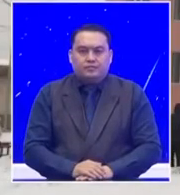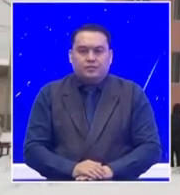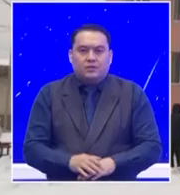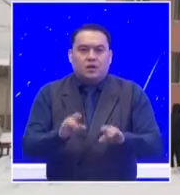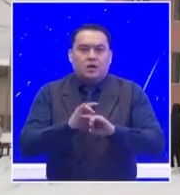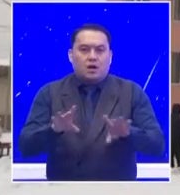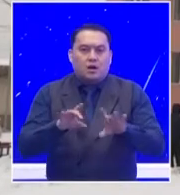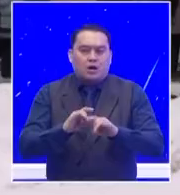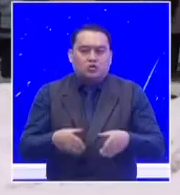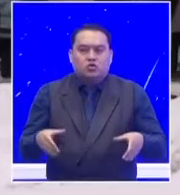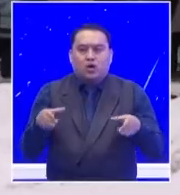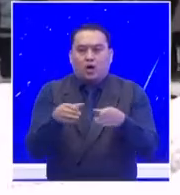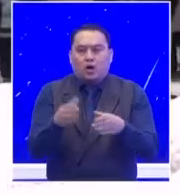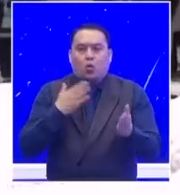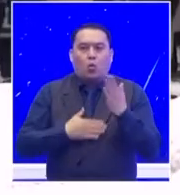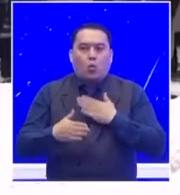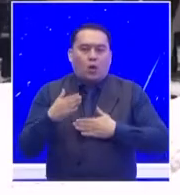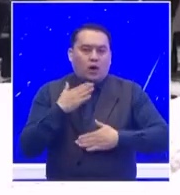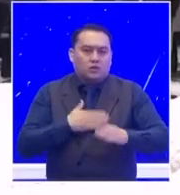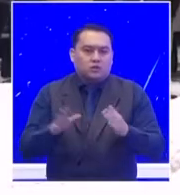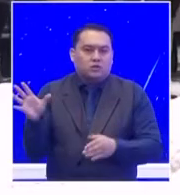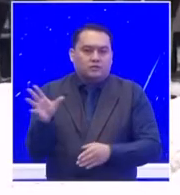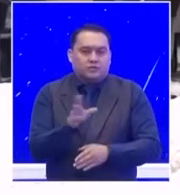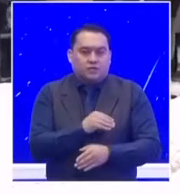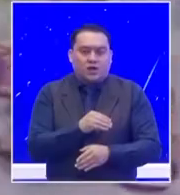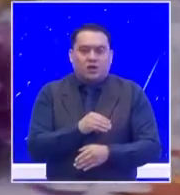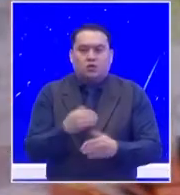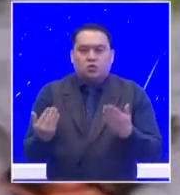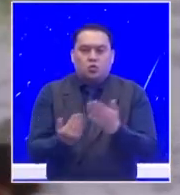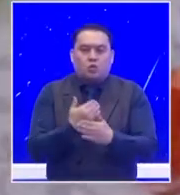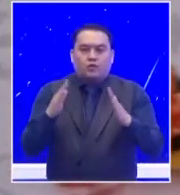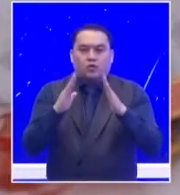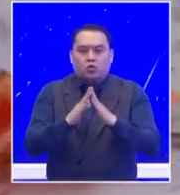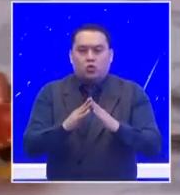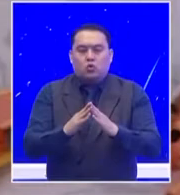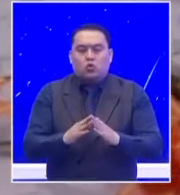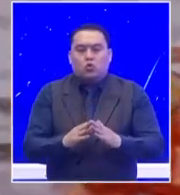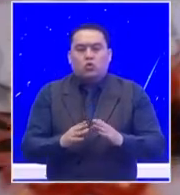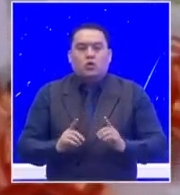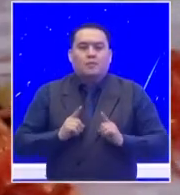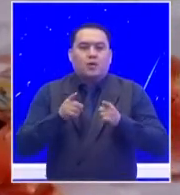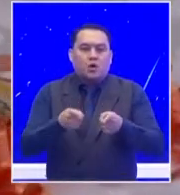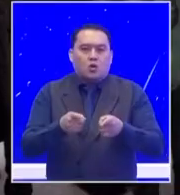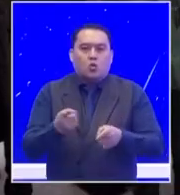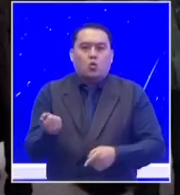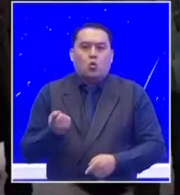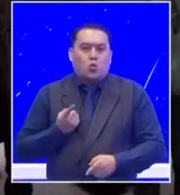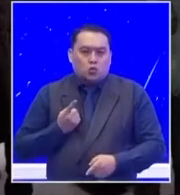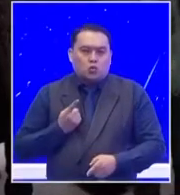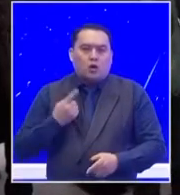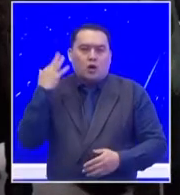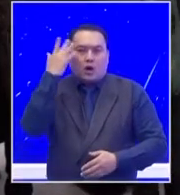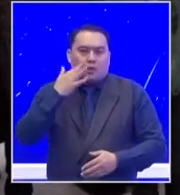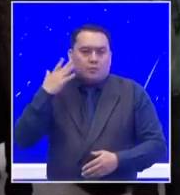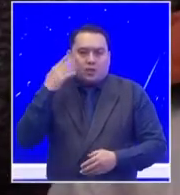жеткен сәт. Жиналғандардың қуанышында шек жоқ. Бірер сәтте жаңа үйлеріне қадам басқалы тұр. Көптен күткеніне қол жеткізген